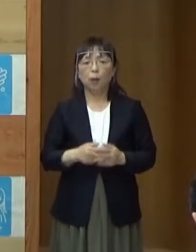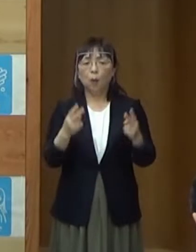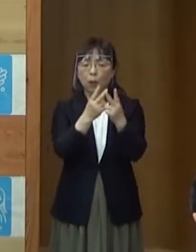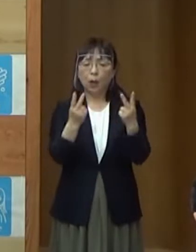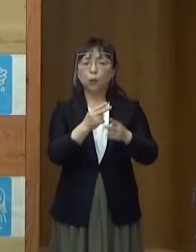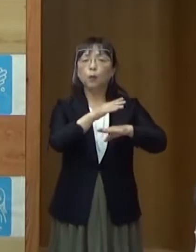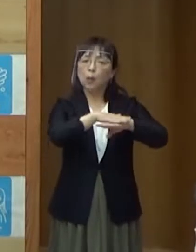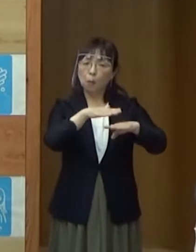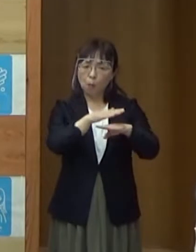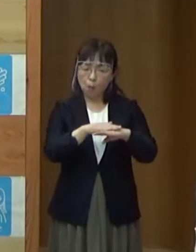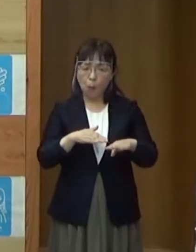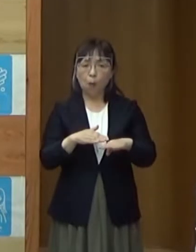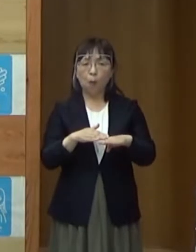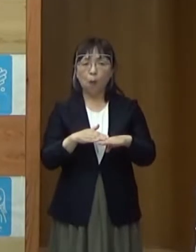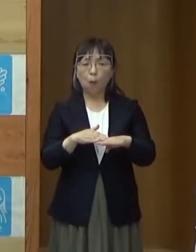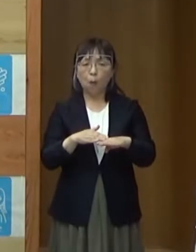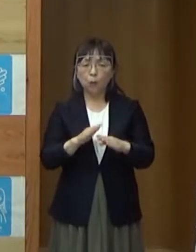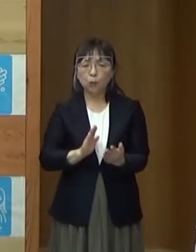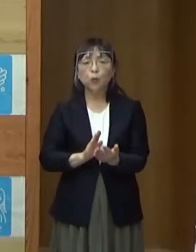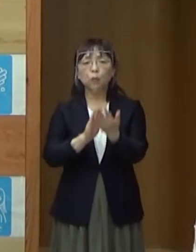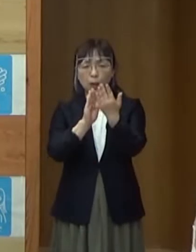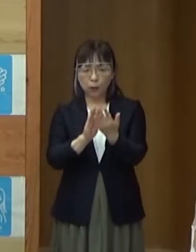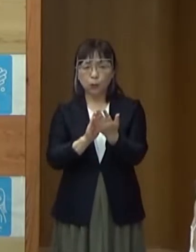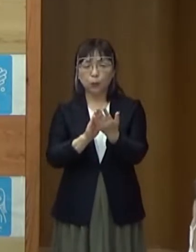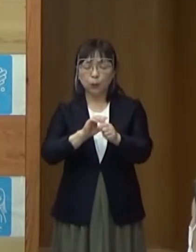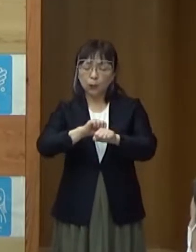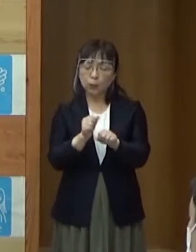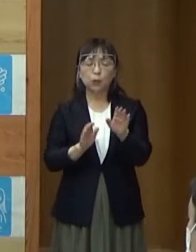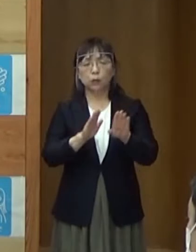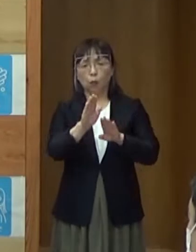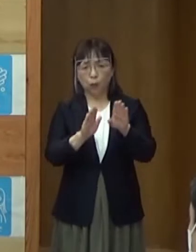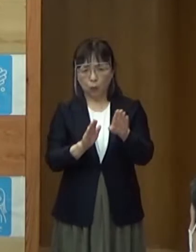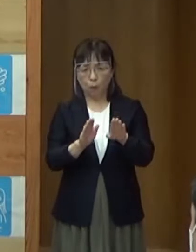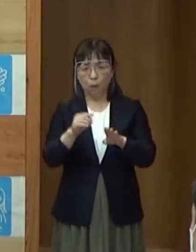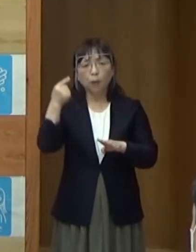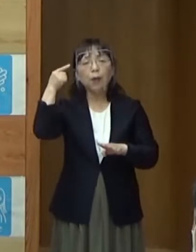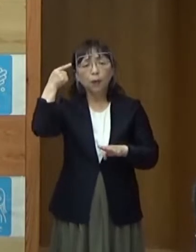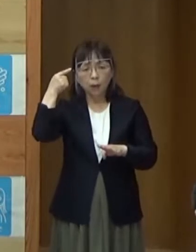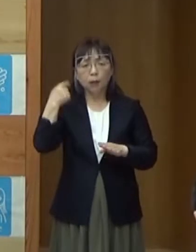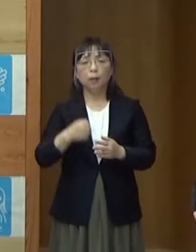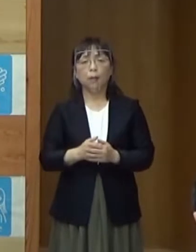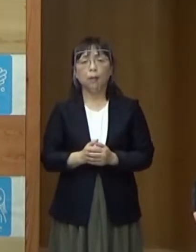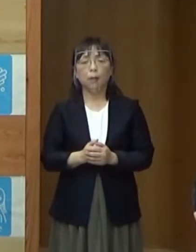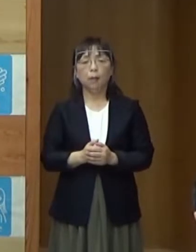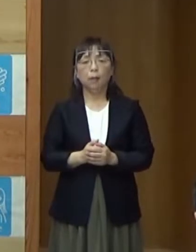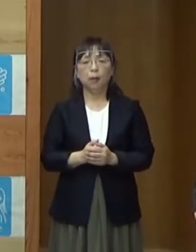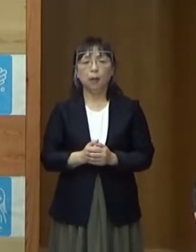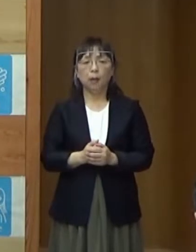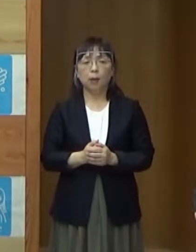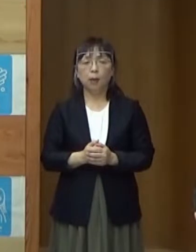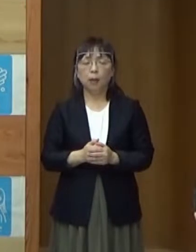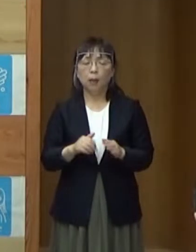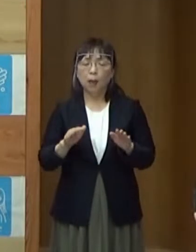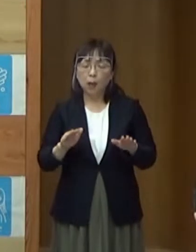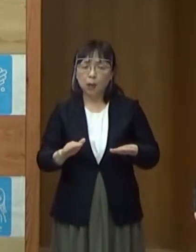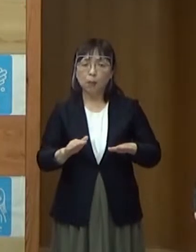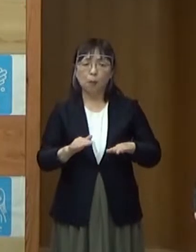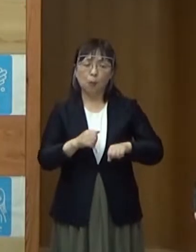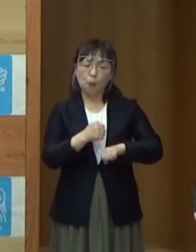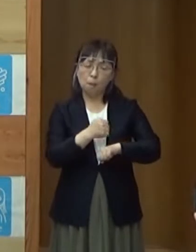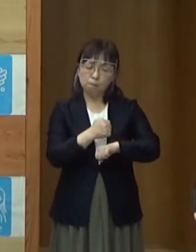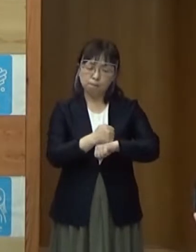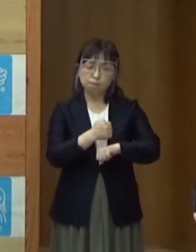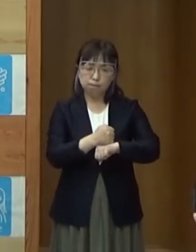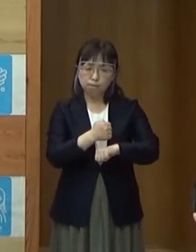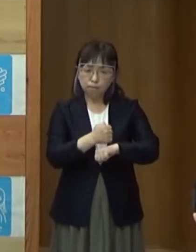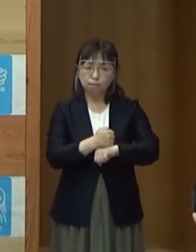道札幌直面する、まあ、そういった厳しい状況を踏まえまして、まあ、今でも大変なご協力いただい